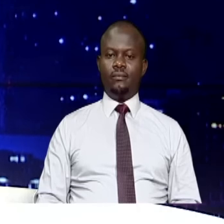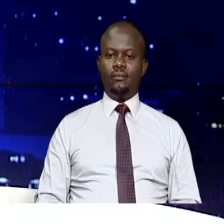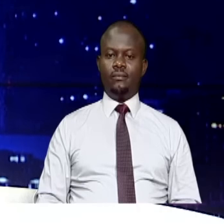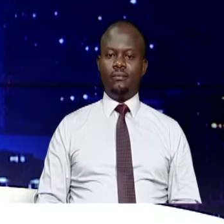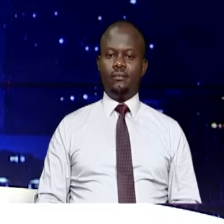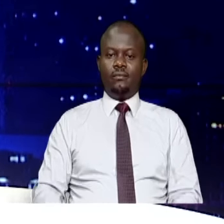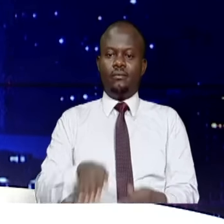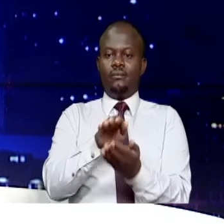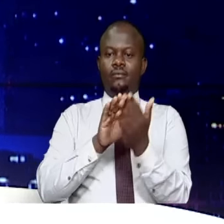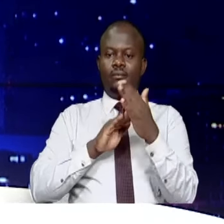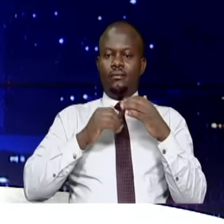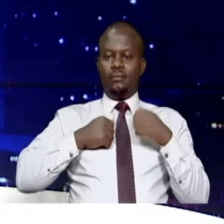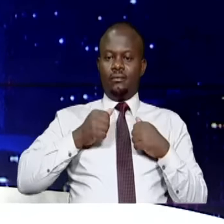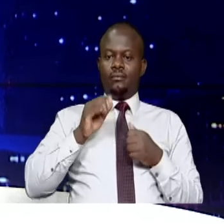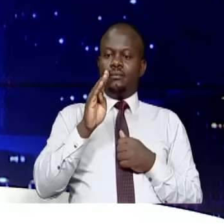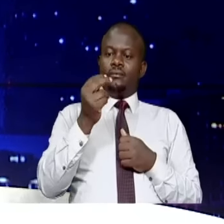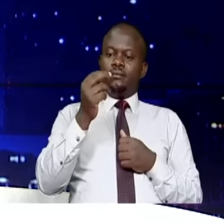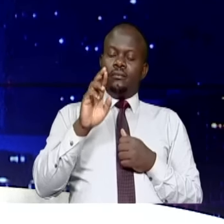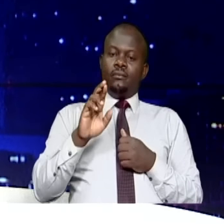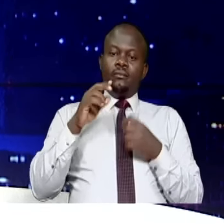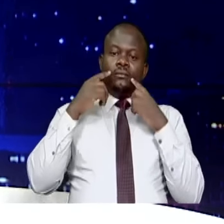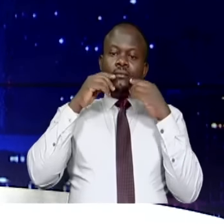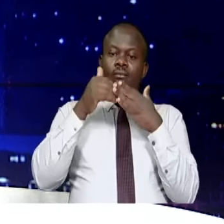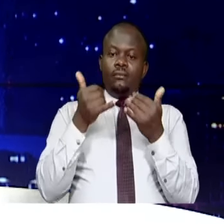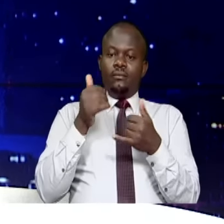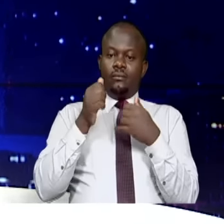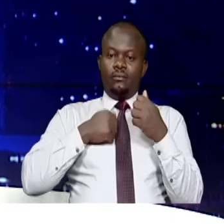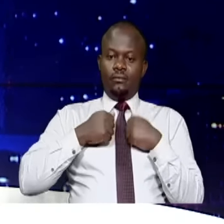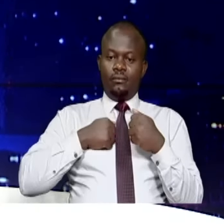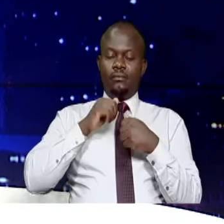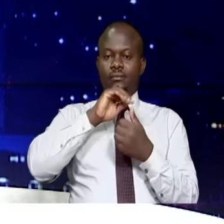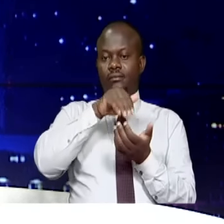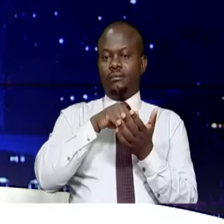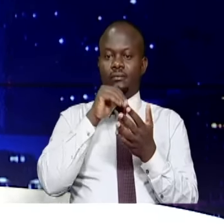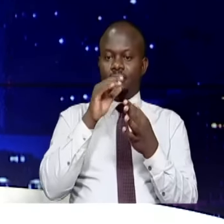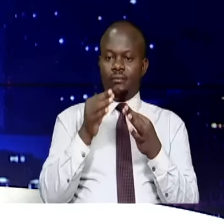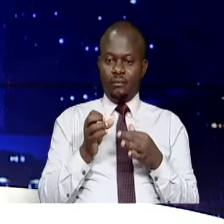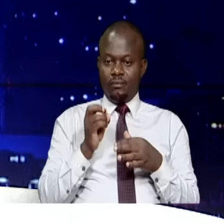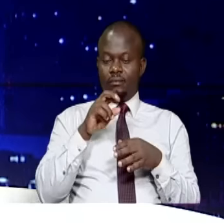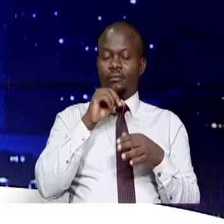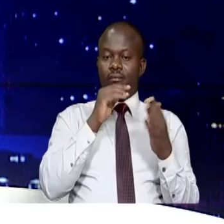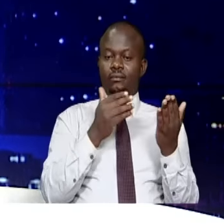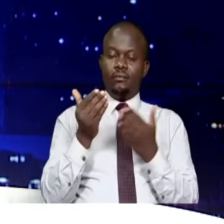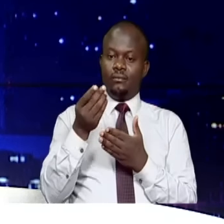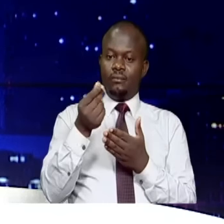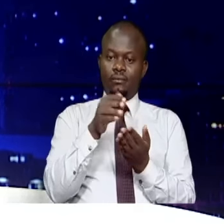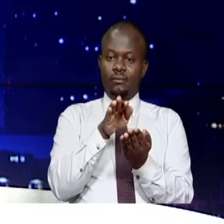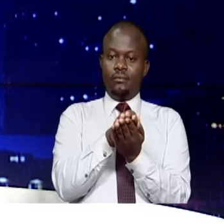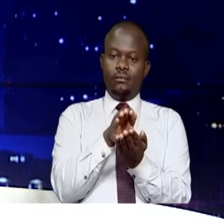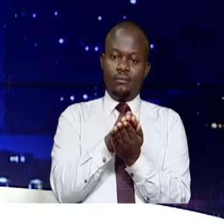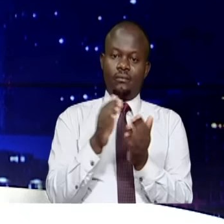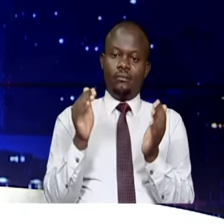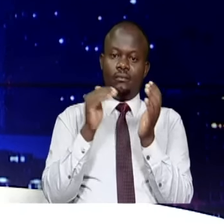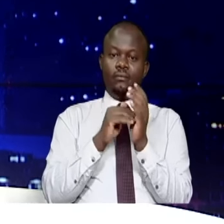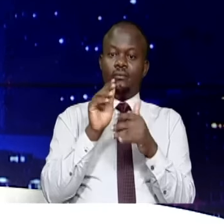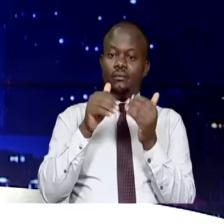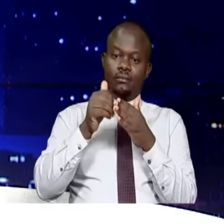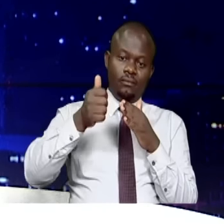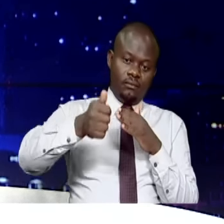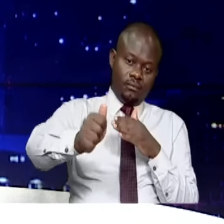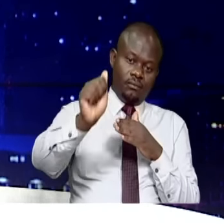Banki Nkuru y'u Rwanda BNR iravuga ko kuri ubu mu Rwanda ibigo bitari by'imari cyangwa se bitakira amafaranga yo kubika ndetse n'abantu ku giti